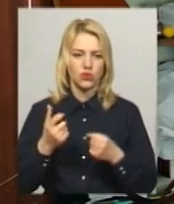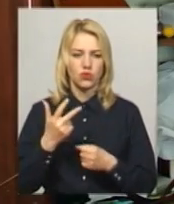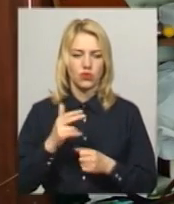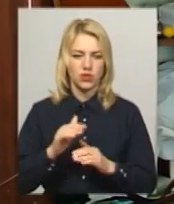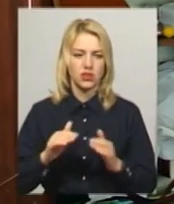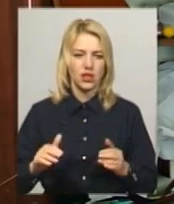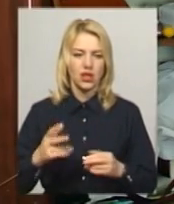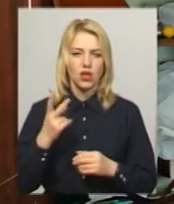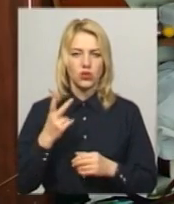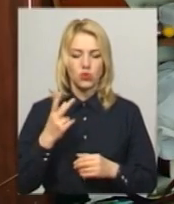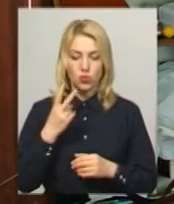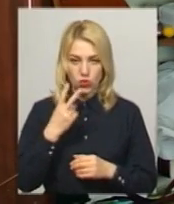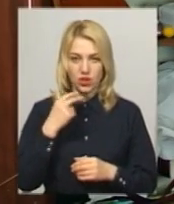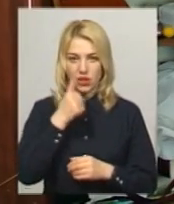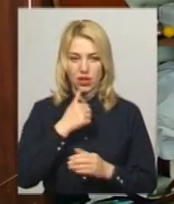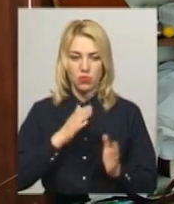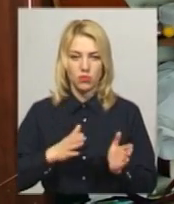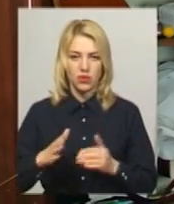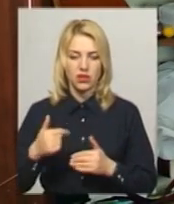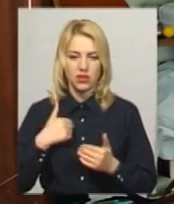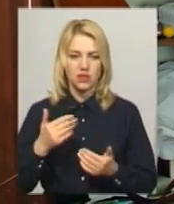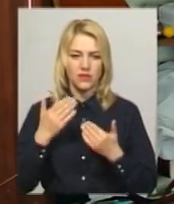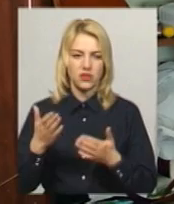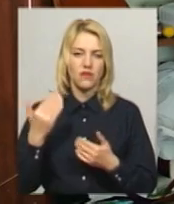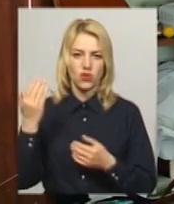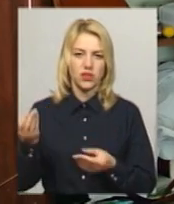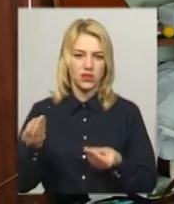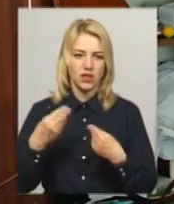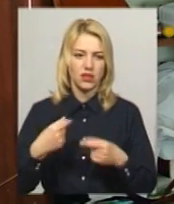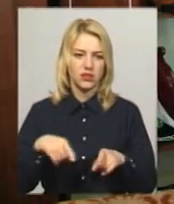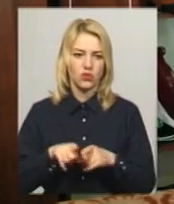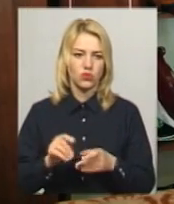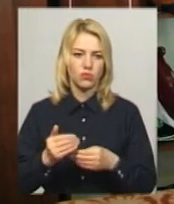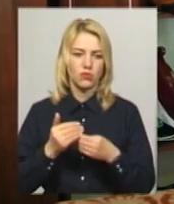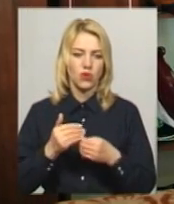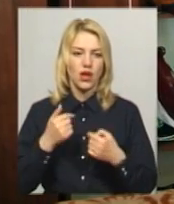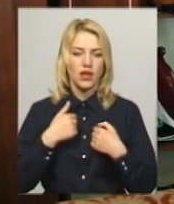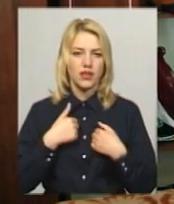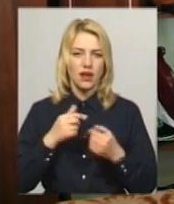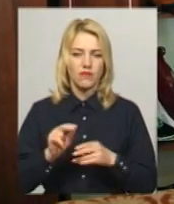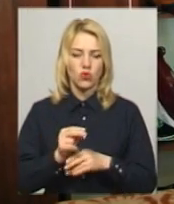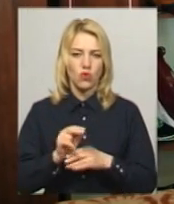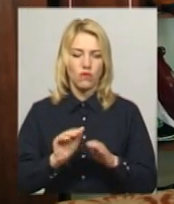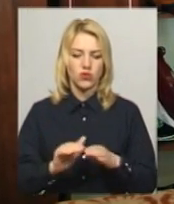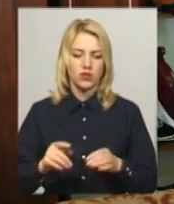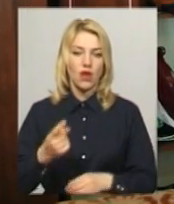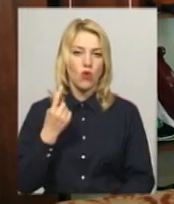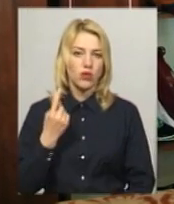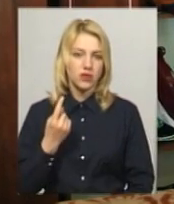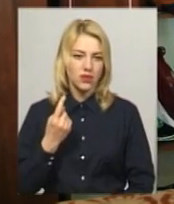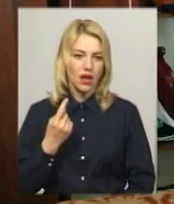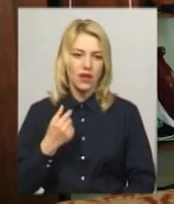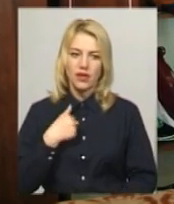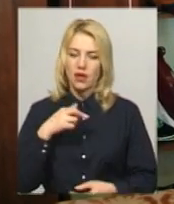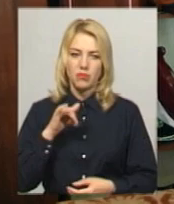дітей. Другий рік попідряд я зверталась, і вони нам дали таку допомогу. Так як я виховую дітей одна, то я